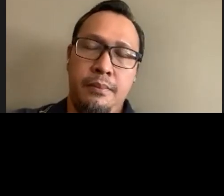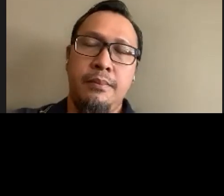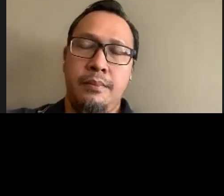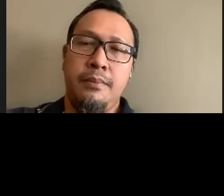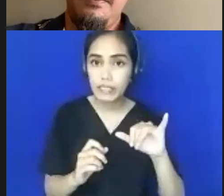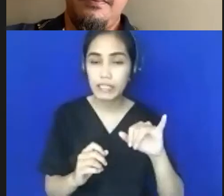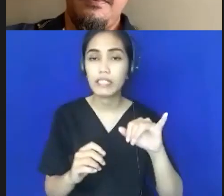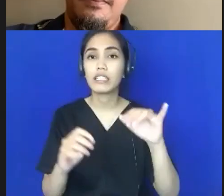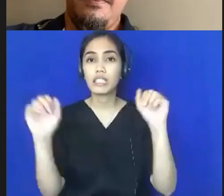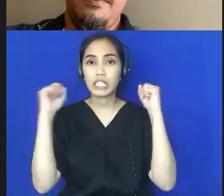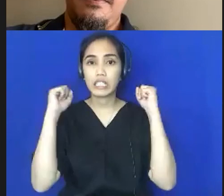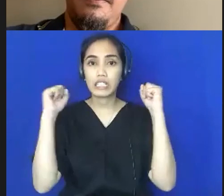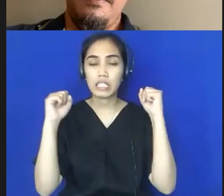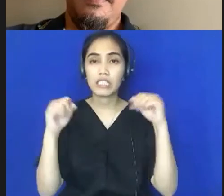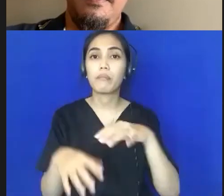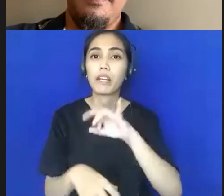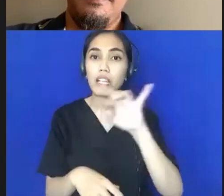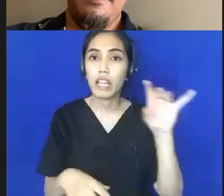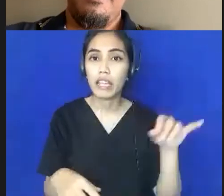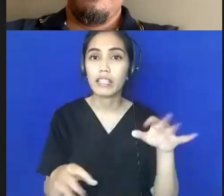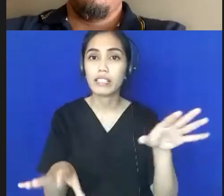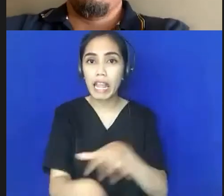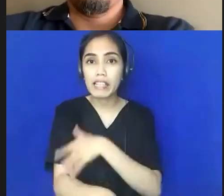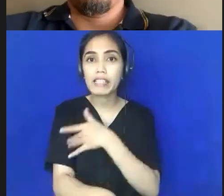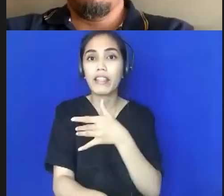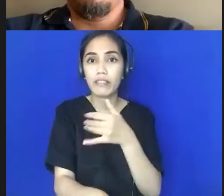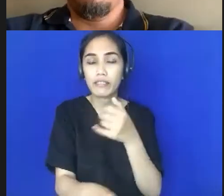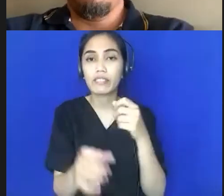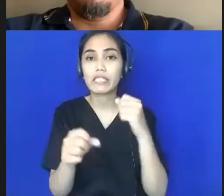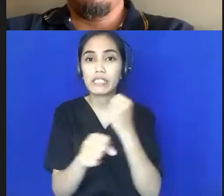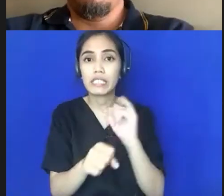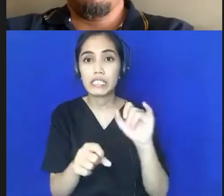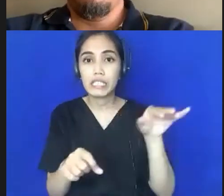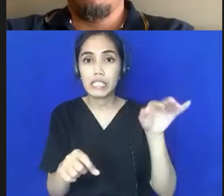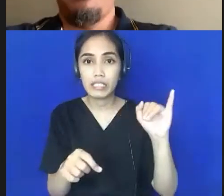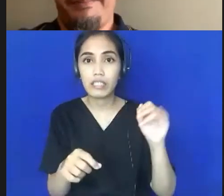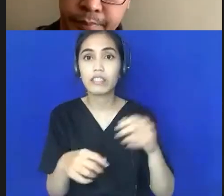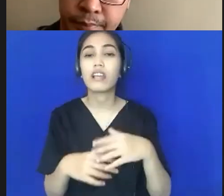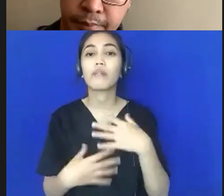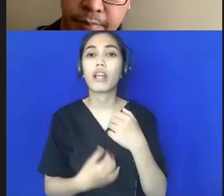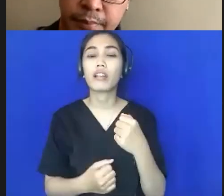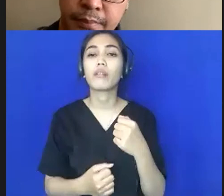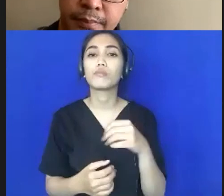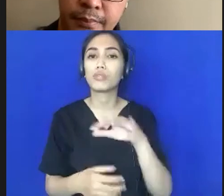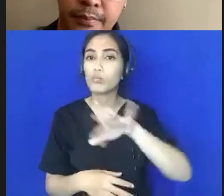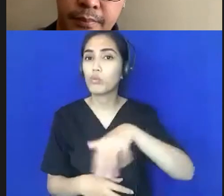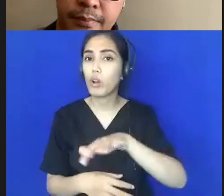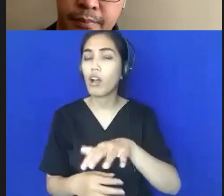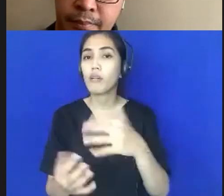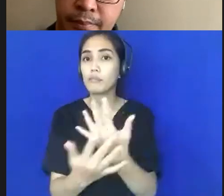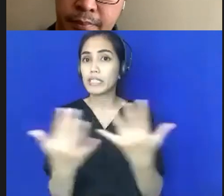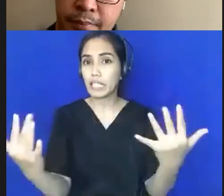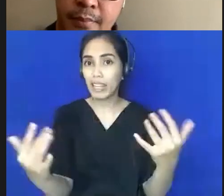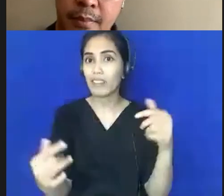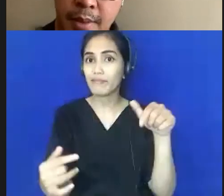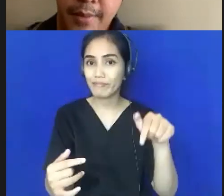nutrition-sensitive interventions. And I just hope that all of our participants today will stay healthy,